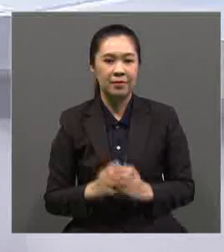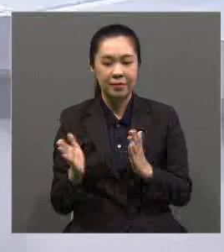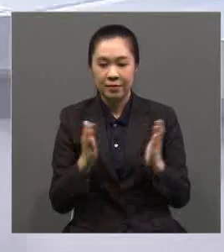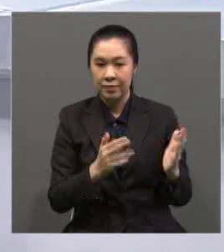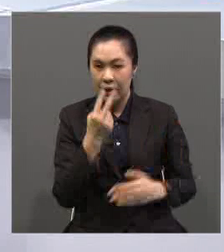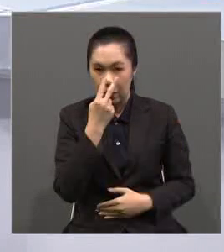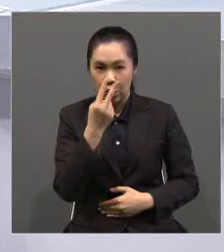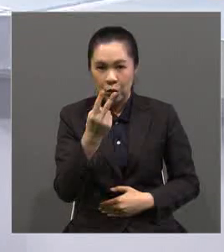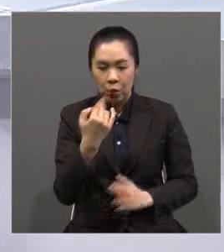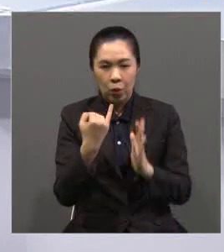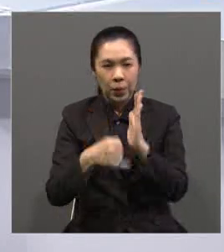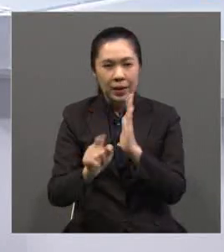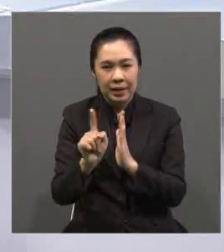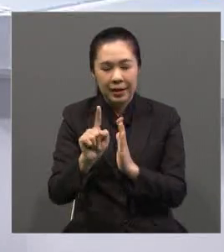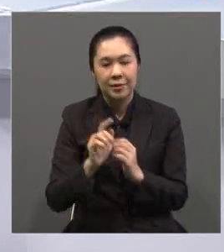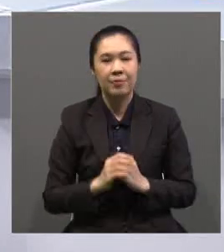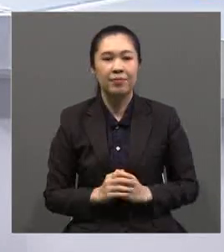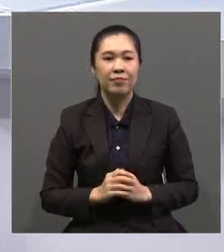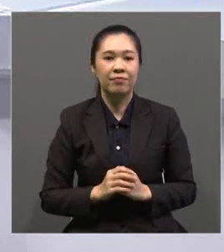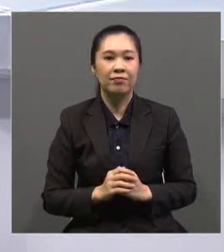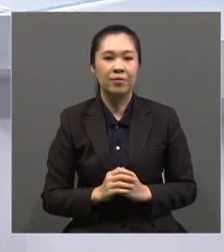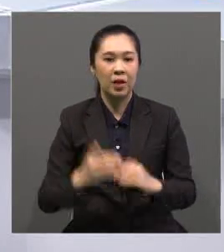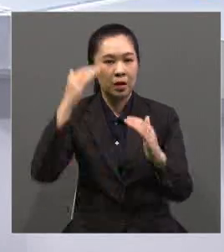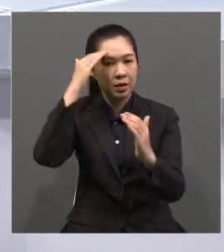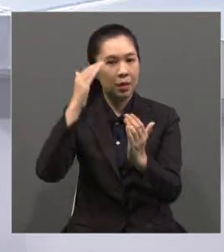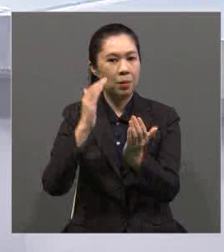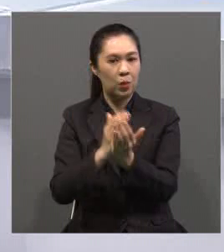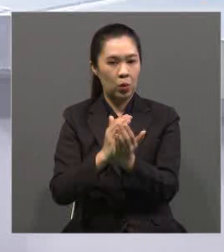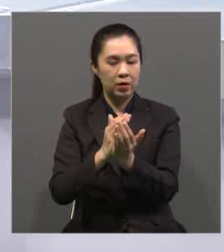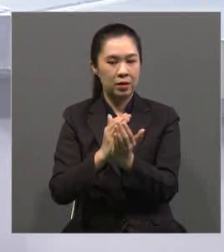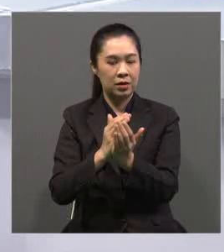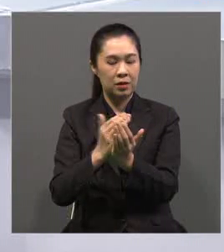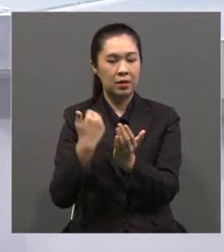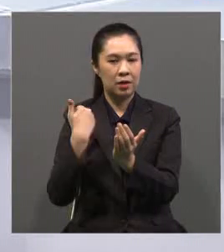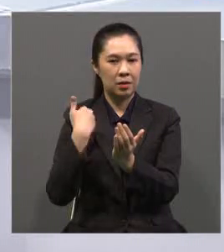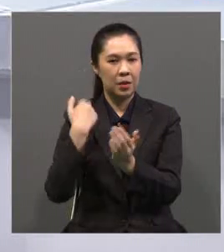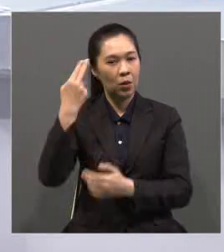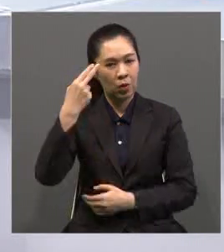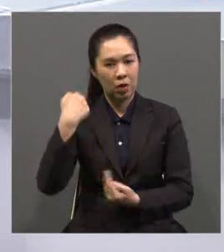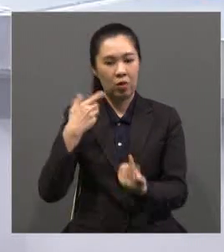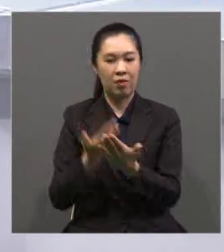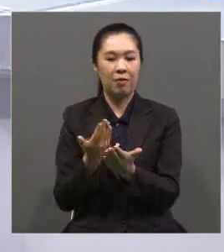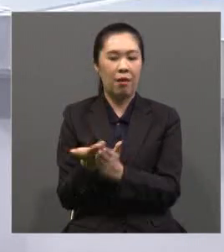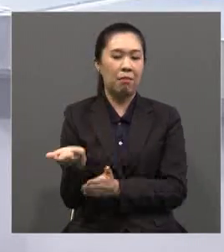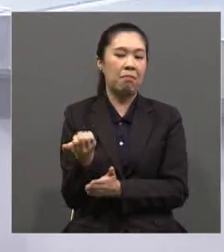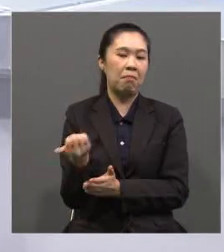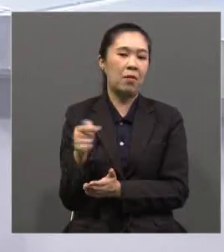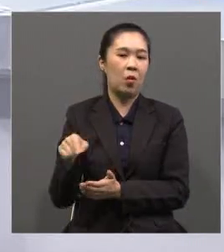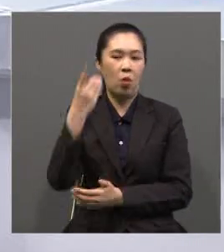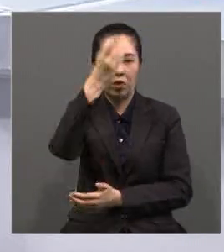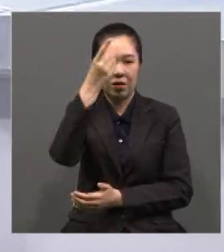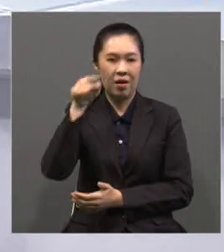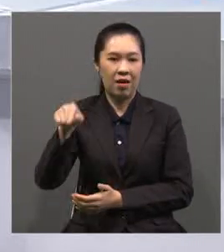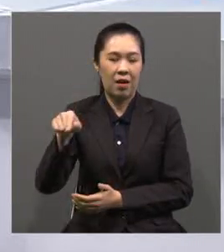มาดูอีกหนึ่งคดีที่มีการติดตามกันอย่างต่อเนื่องนะคะกรณีตำรวจสน.ห้วยขวางถูกกล่าวหาตั้งด่านรีดไถนักท่องเที่ยวชาวไต้หวัน